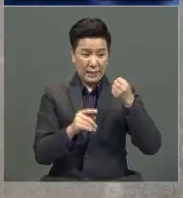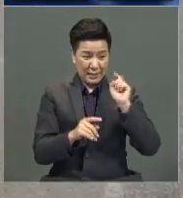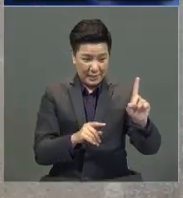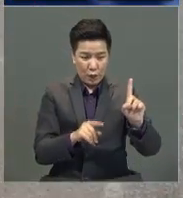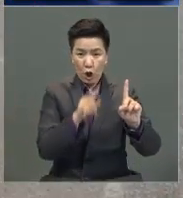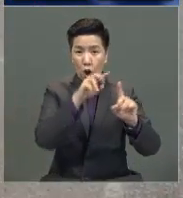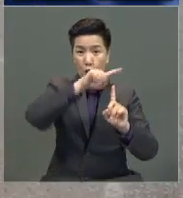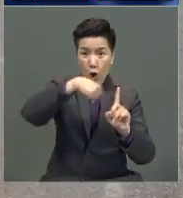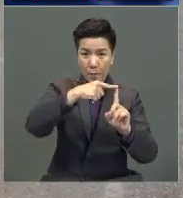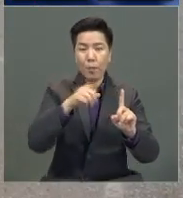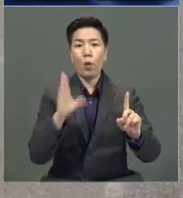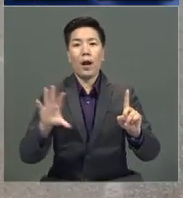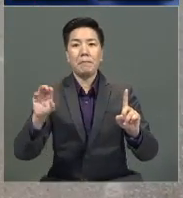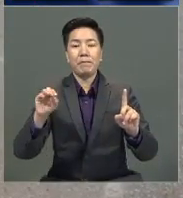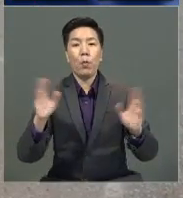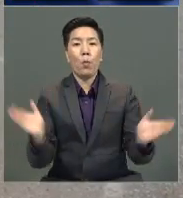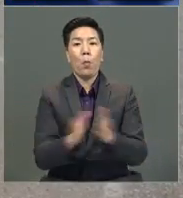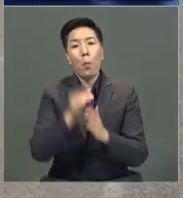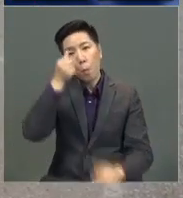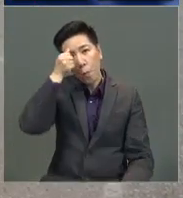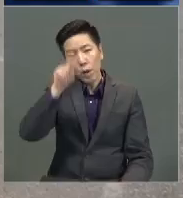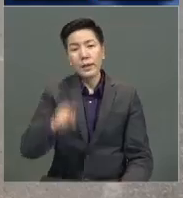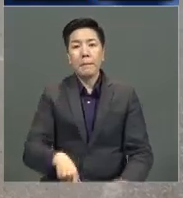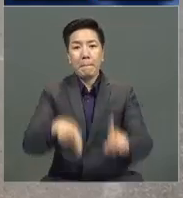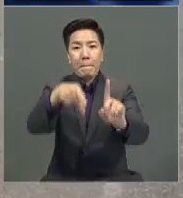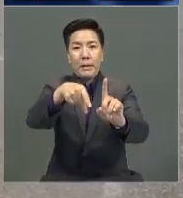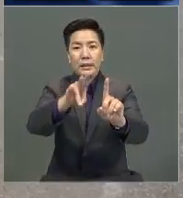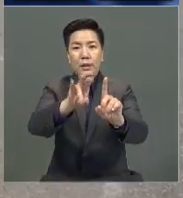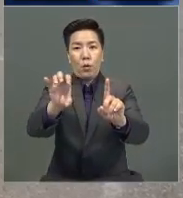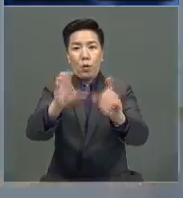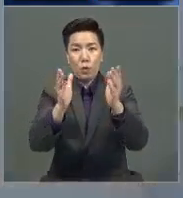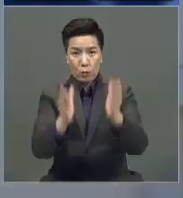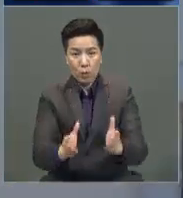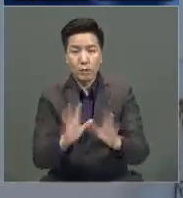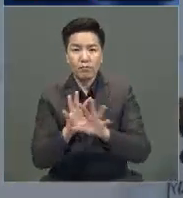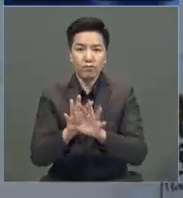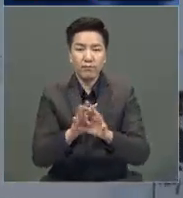50คนเพราะฉะนั้นในหนึ่งวันก็จะอยู่ที่ 1700